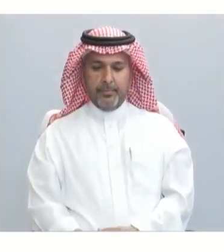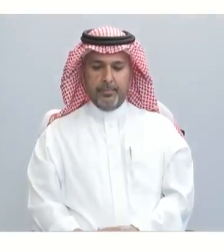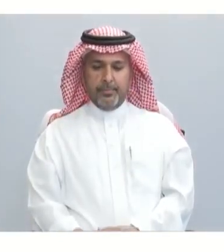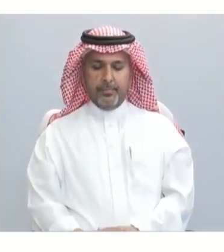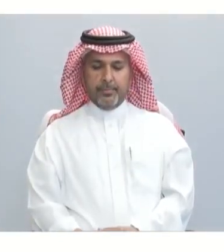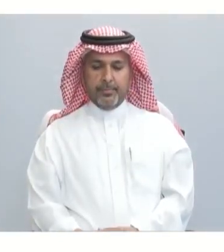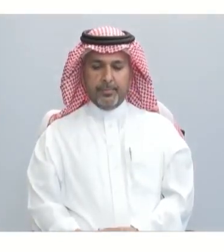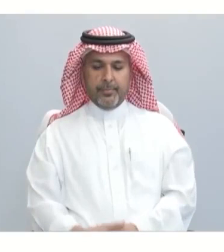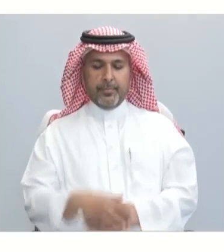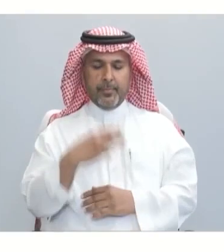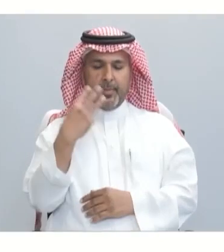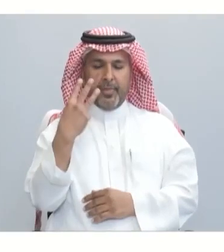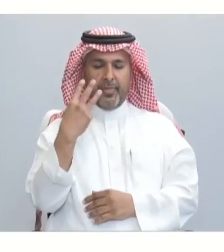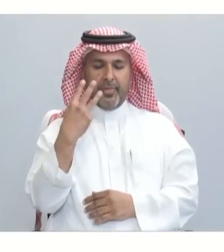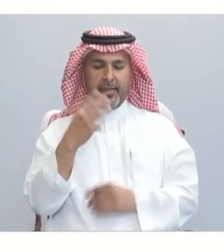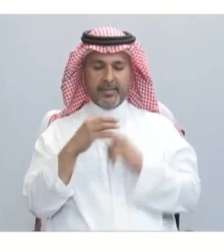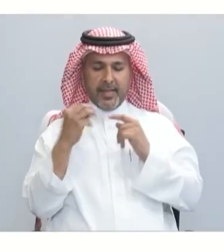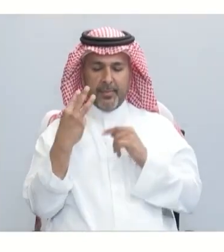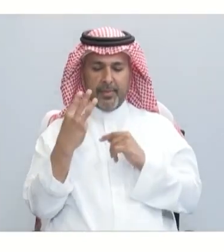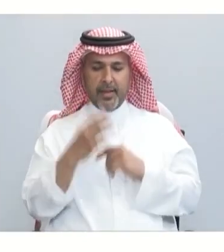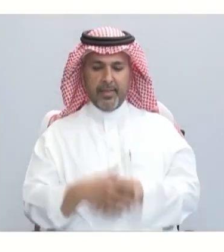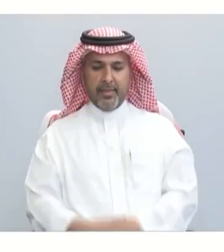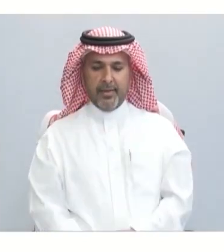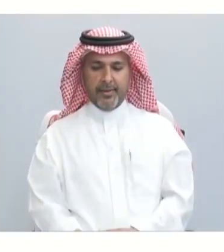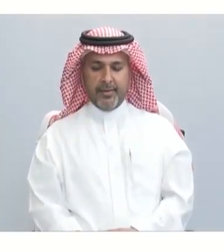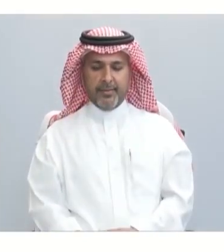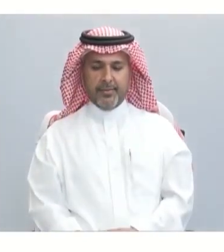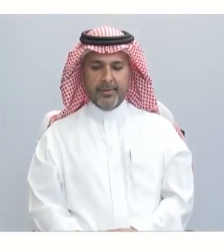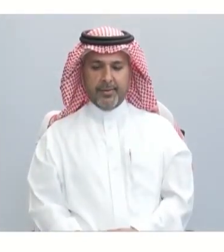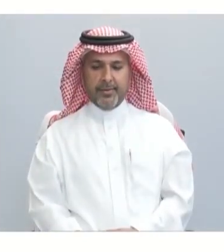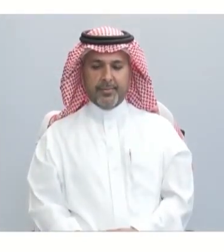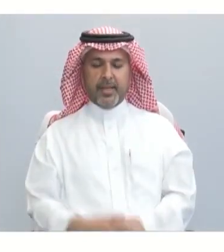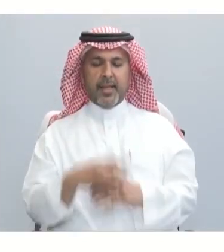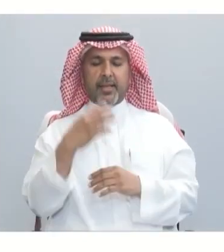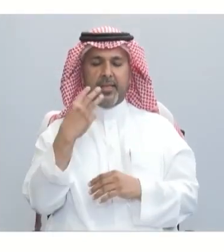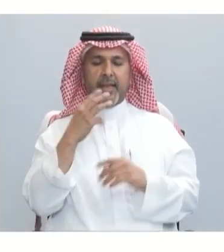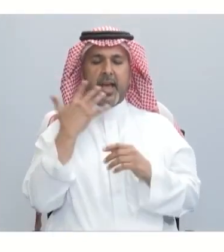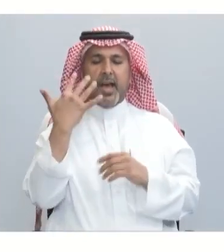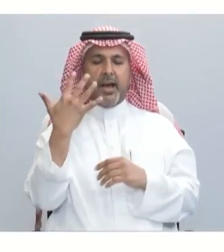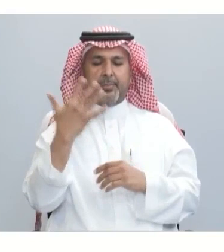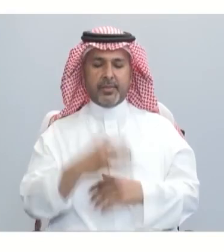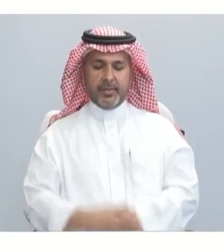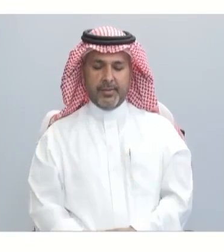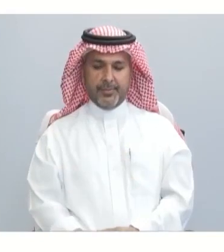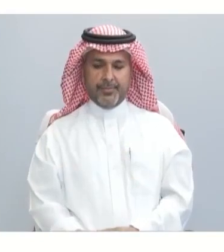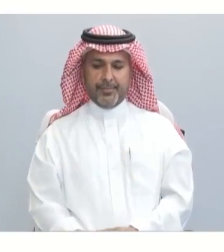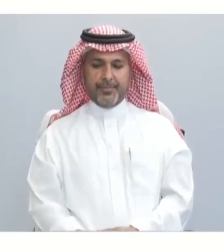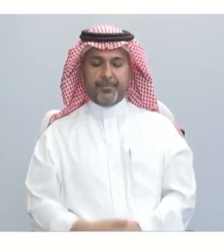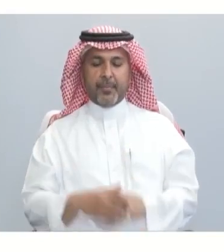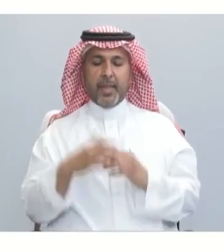3 جذر 5 راح يكون سالب طبعا 1 في 3 3 وجذر 5 في جذر 5 الجذرين